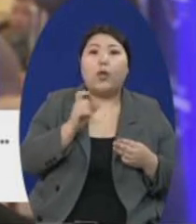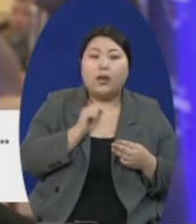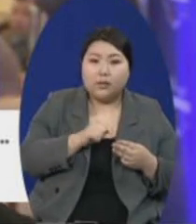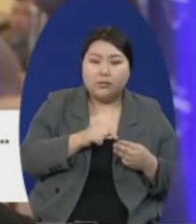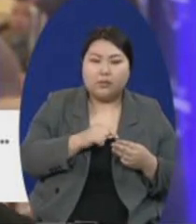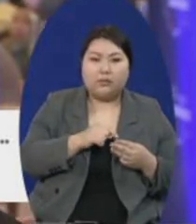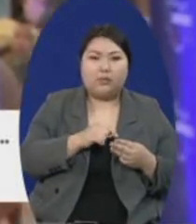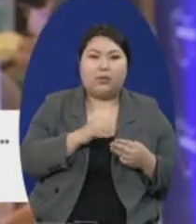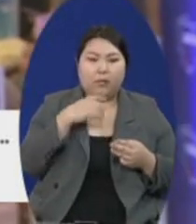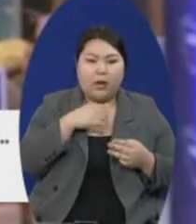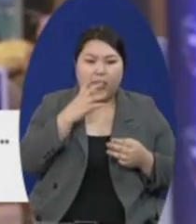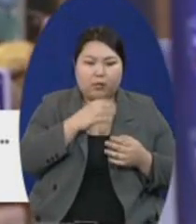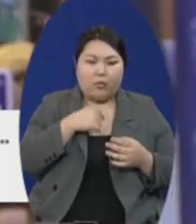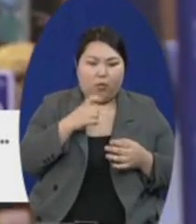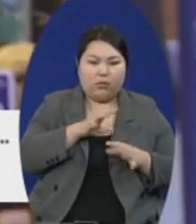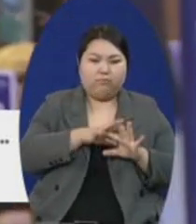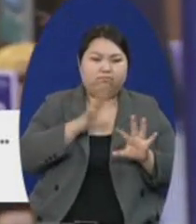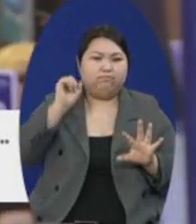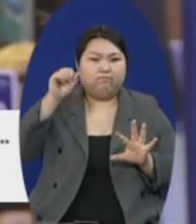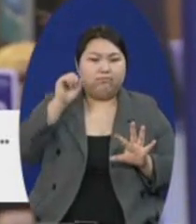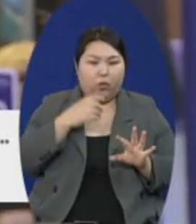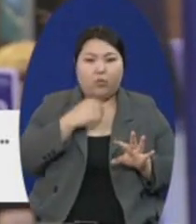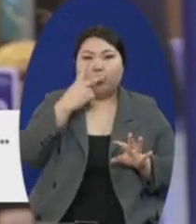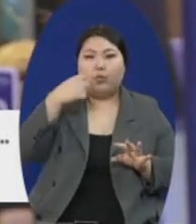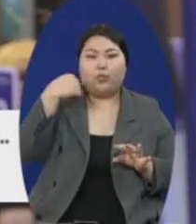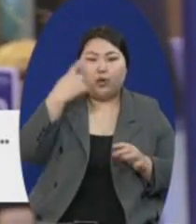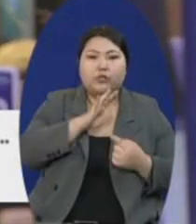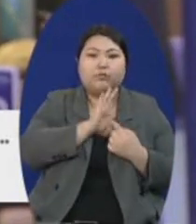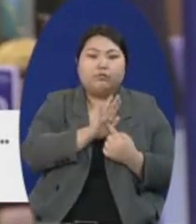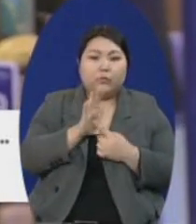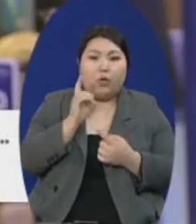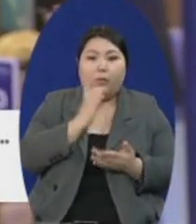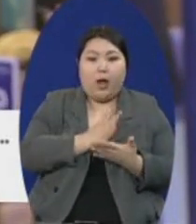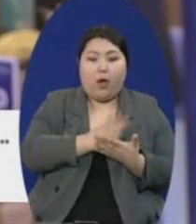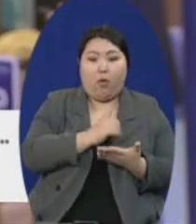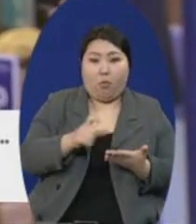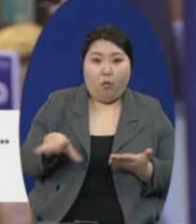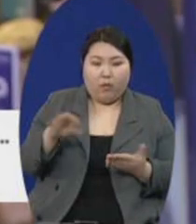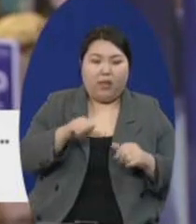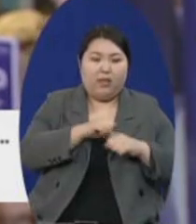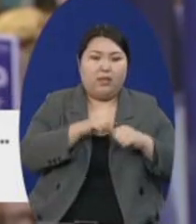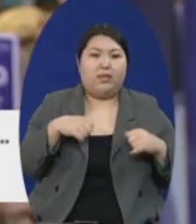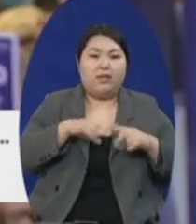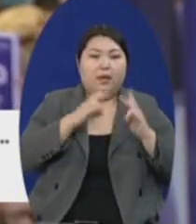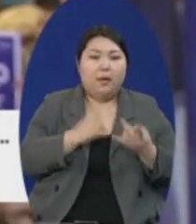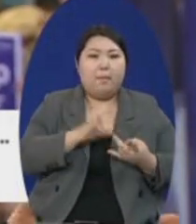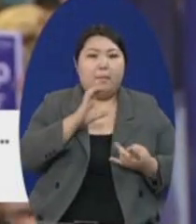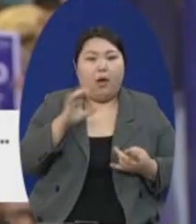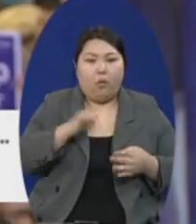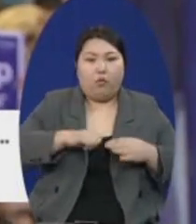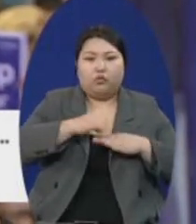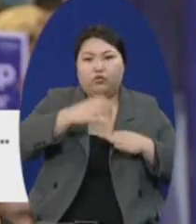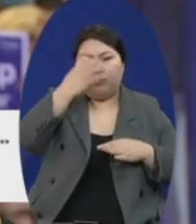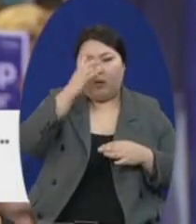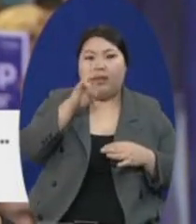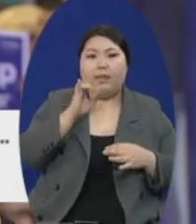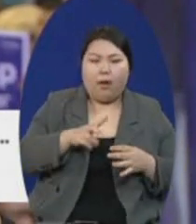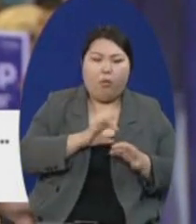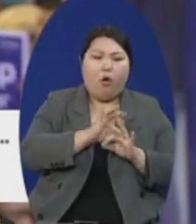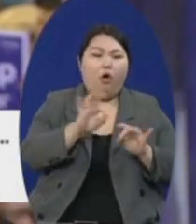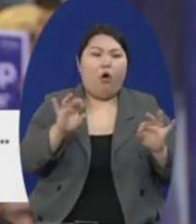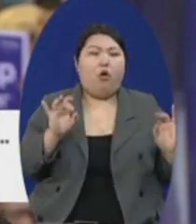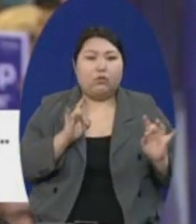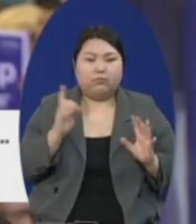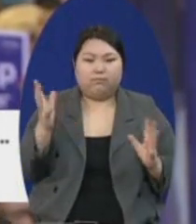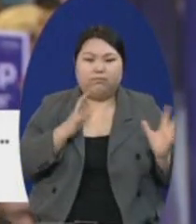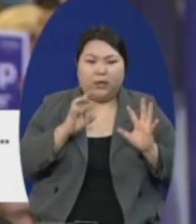маань жагсагчд үзэл бодлоо илэрхийлсэн хүмүүсч төр иргэний нэгэн байгаль нэгэн байгаль бодгоч. Өөр олон янз.